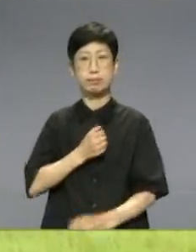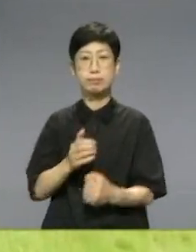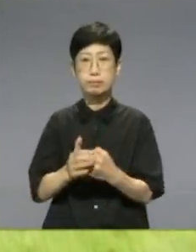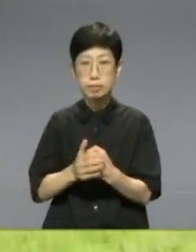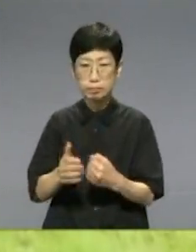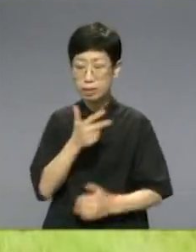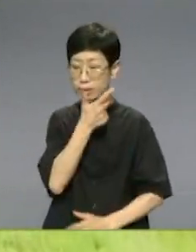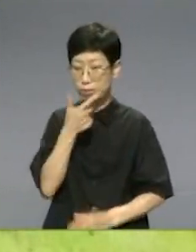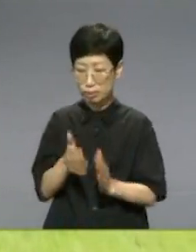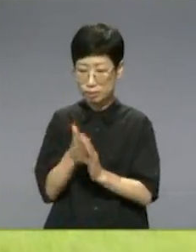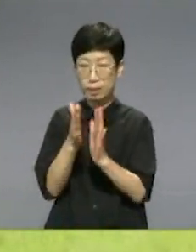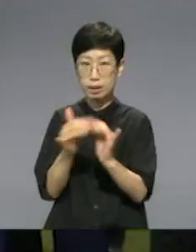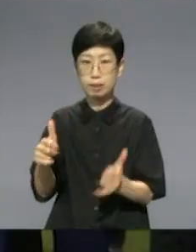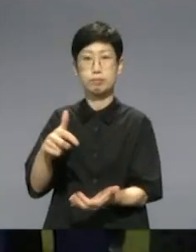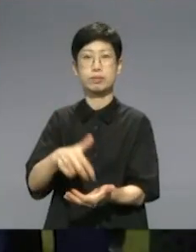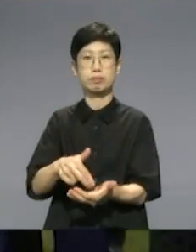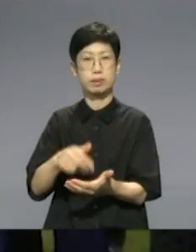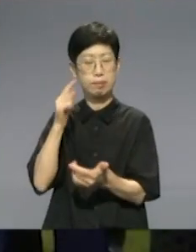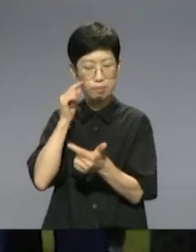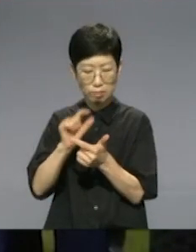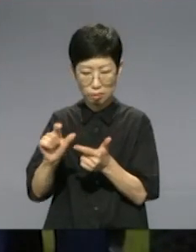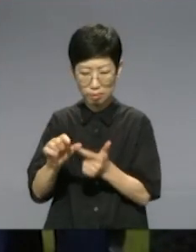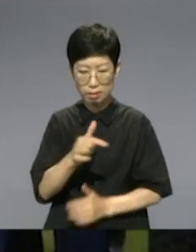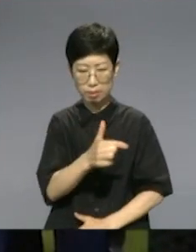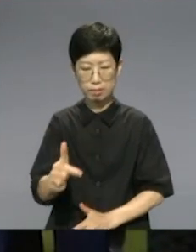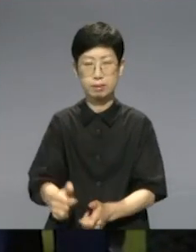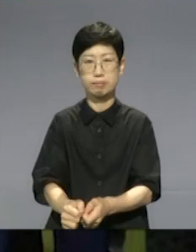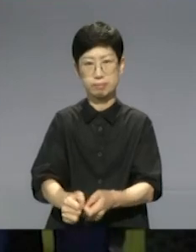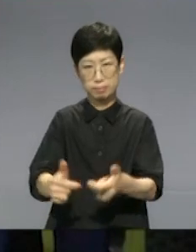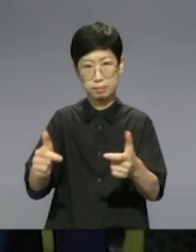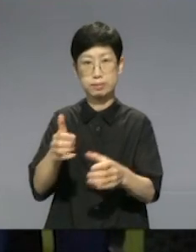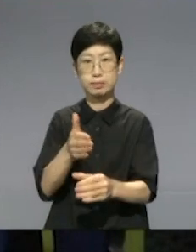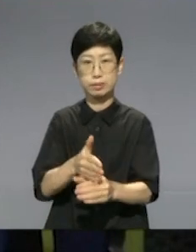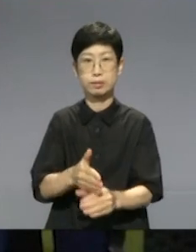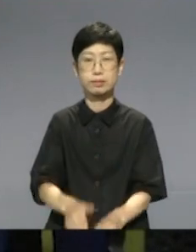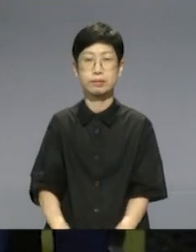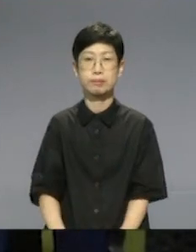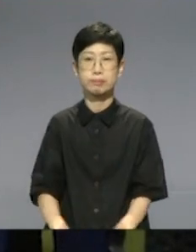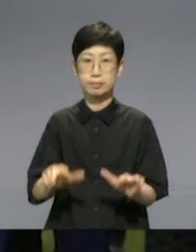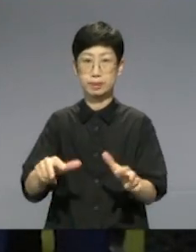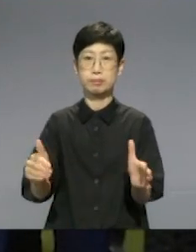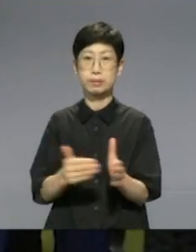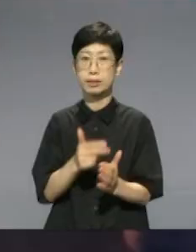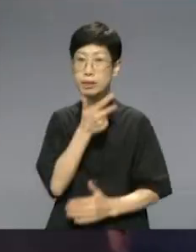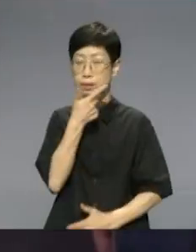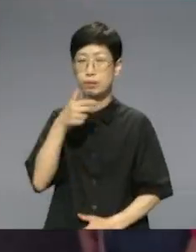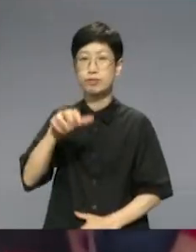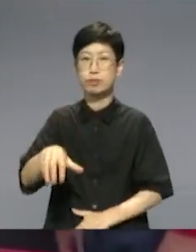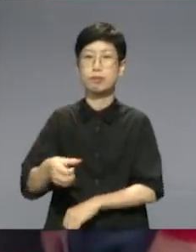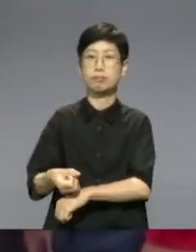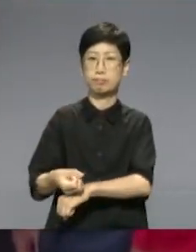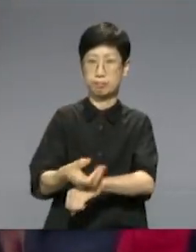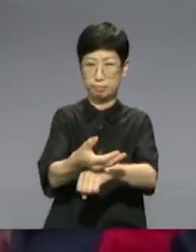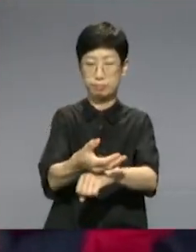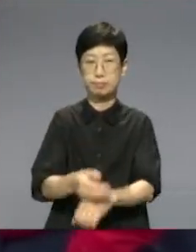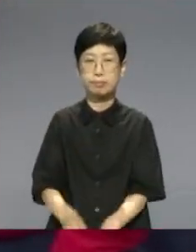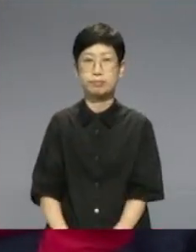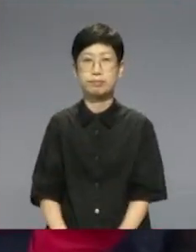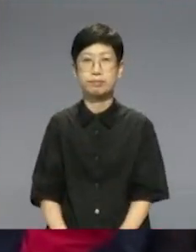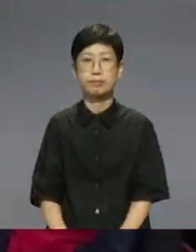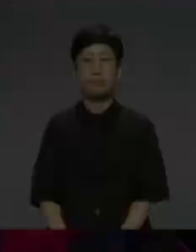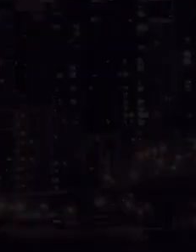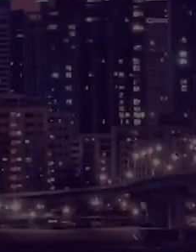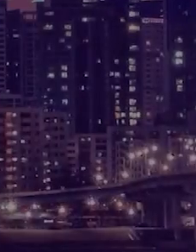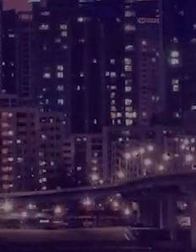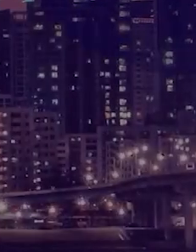점에서 영국인들의 고민이 한층 깊어지고 있습니다. 지금까지 영국 런던에서 전해드렸습니다.